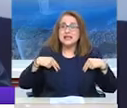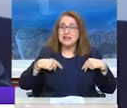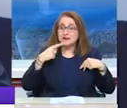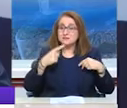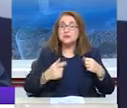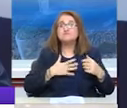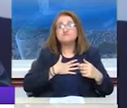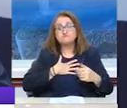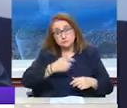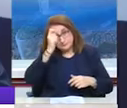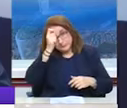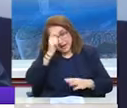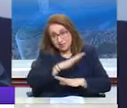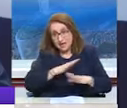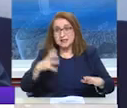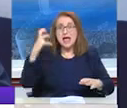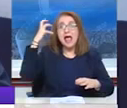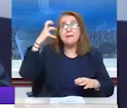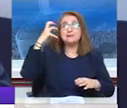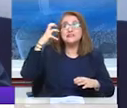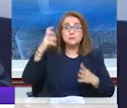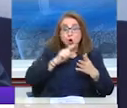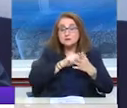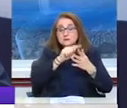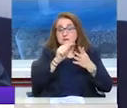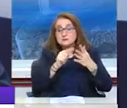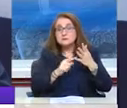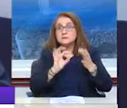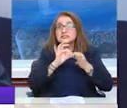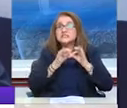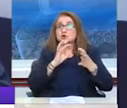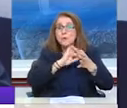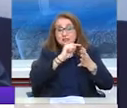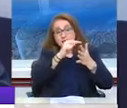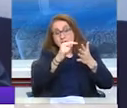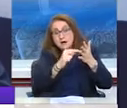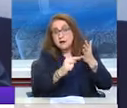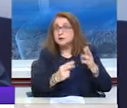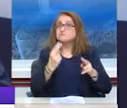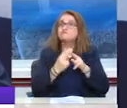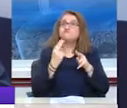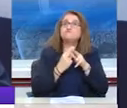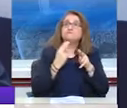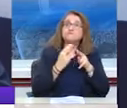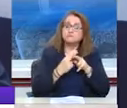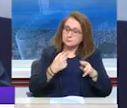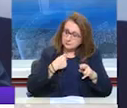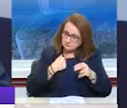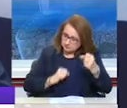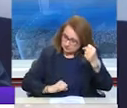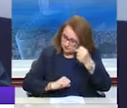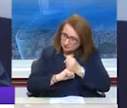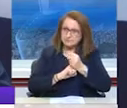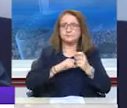εθνική συμβολή του επιστημονικού κόσμου της χώρας. Γι' αυτό και στην περίοδο της κρίσης που διανύουμε θα στηρίξει με κάθε